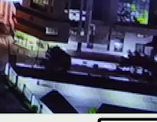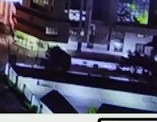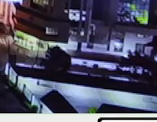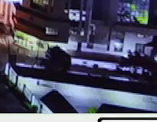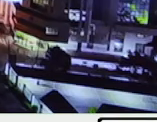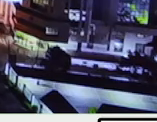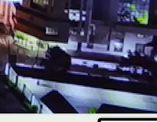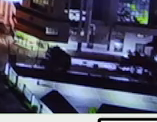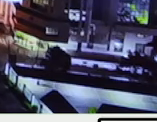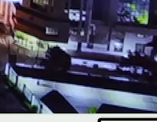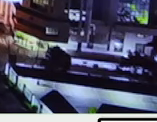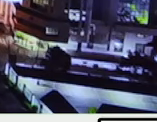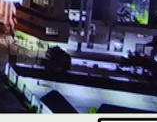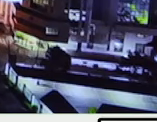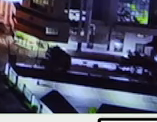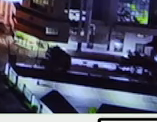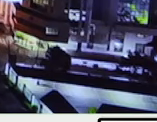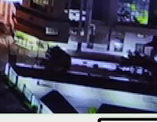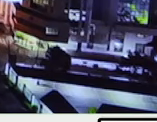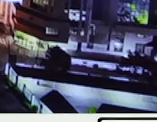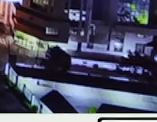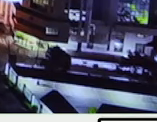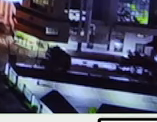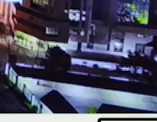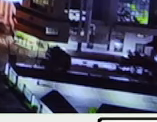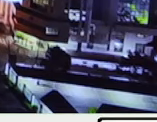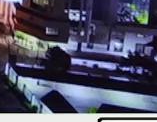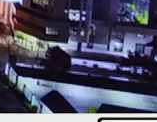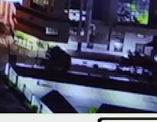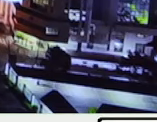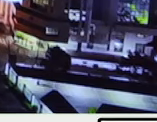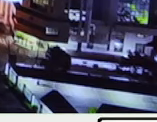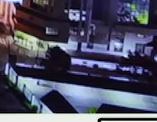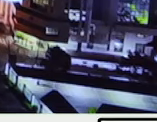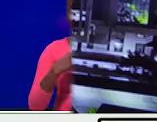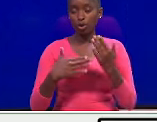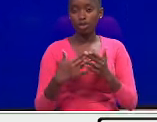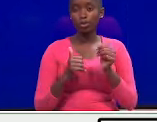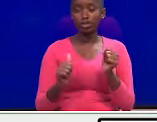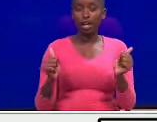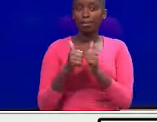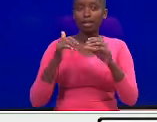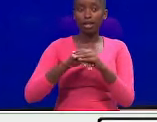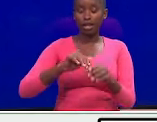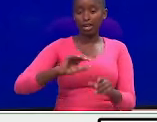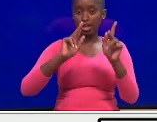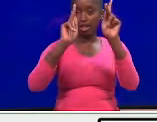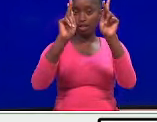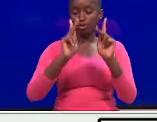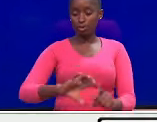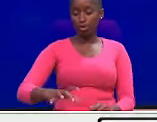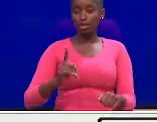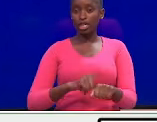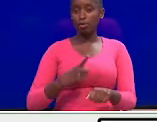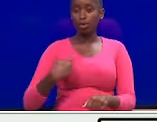Huyo ni mwandishi wetu George Maringa akitutaarifu matukio ambayo yanafanyika katika kaunti ya Kisumu wakati ambapo tunasubiri Rais